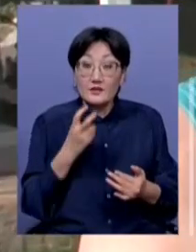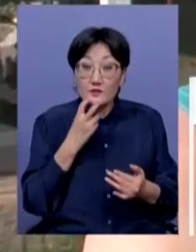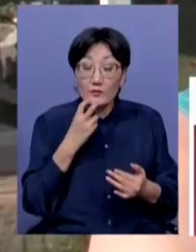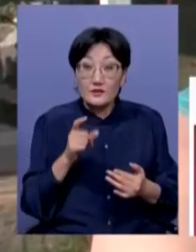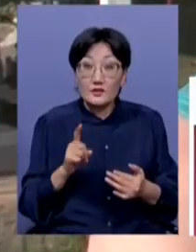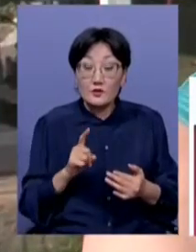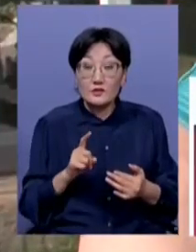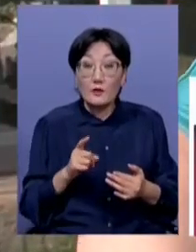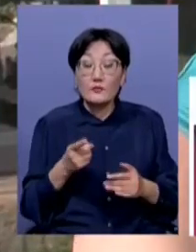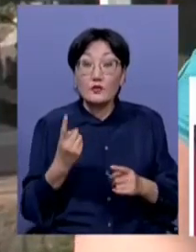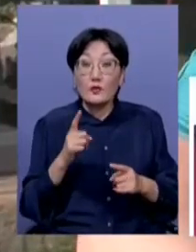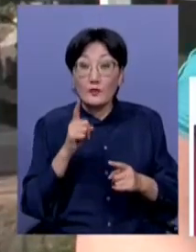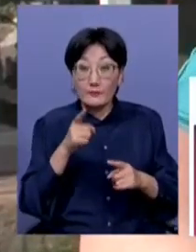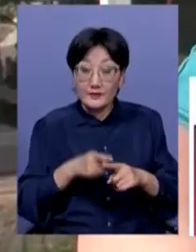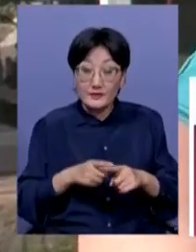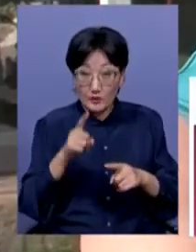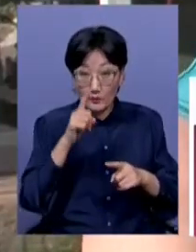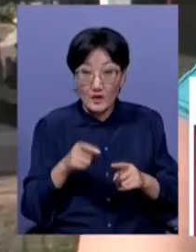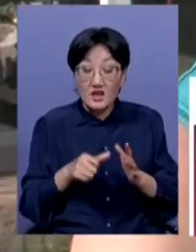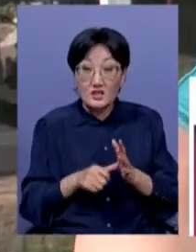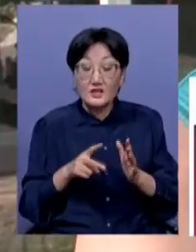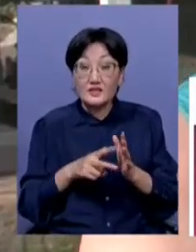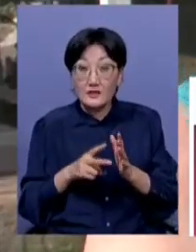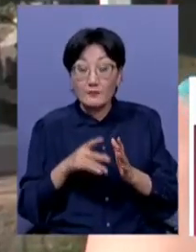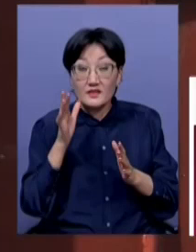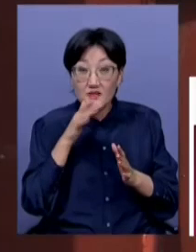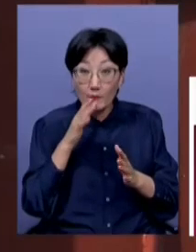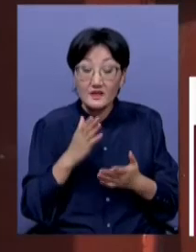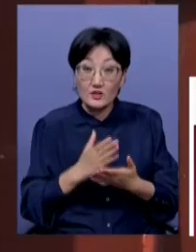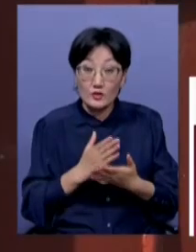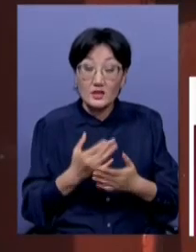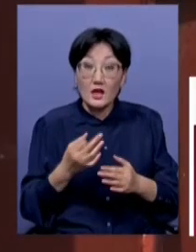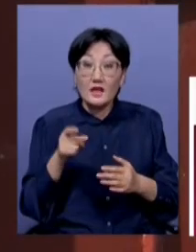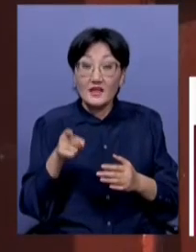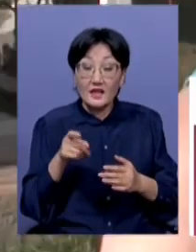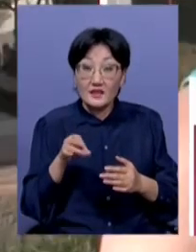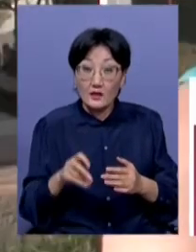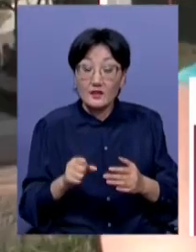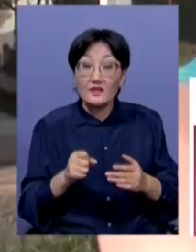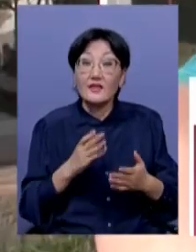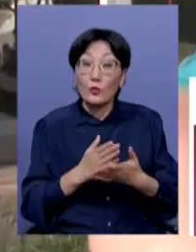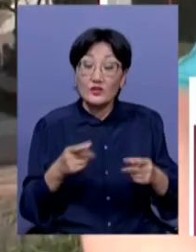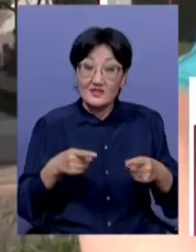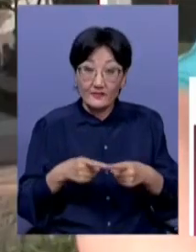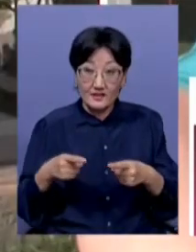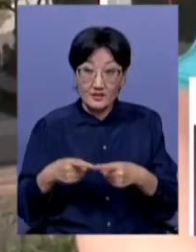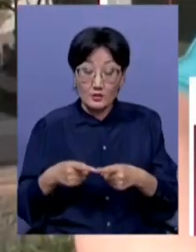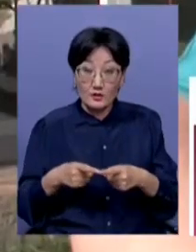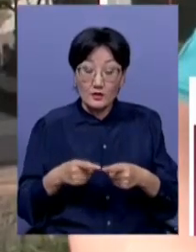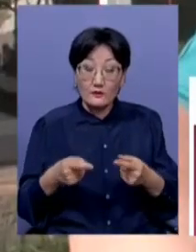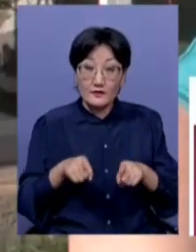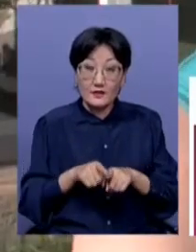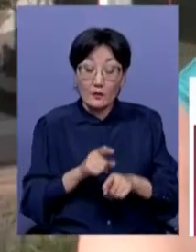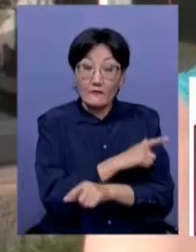что за полтора месяца всего лишь 6-7 собачек там находится. Да? Она находится в аренде, видимо, вот